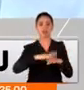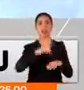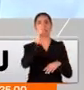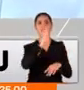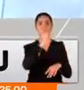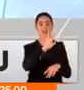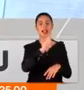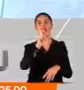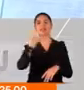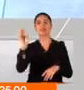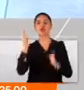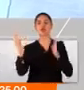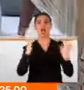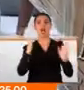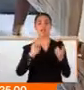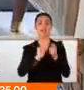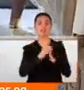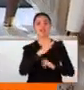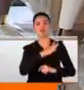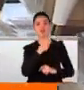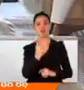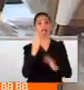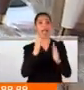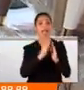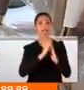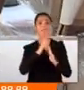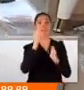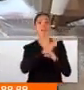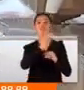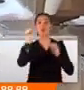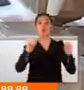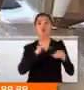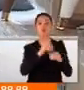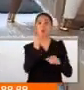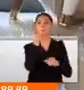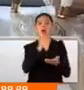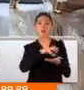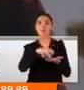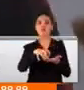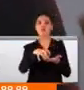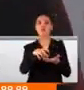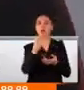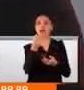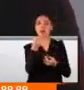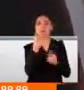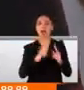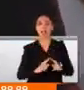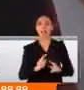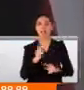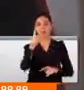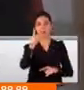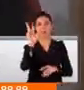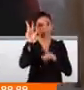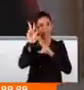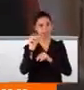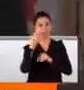lirayla 800 lira 1000 lira arasında değişiyor. Peki ama evlerini dizebilmek için ne kadar bütçe ayırmaları gerekiyor? Çekyat takımlarımız